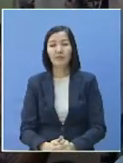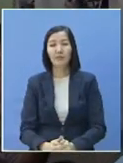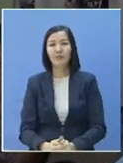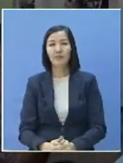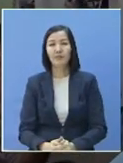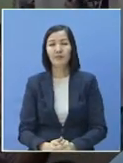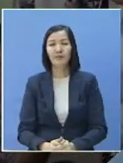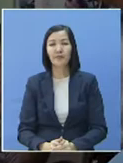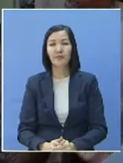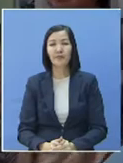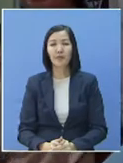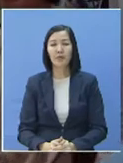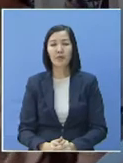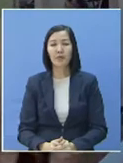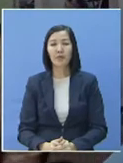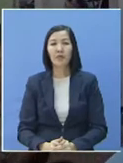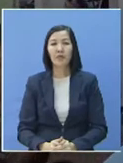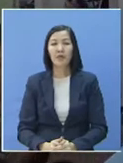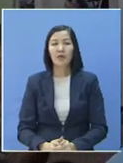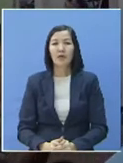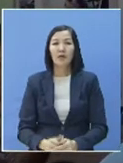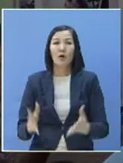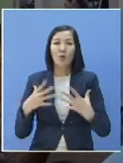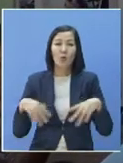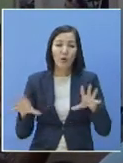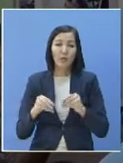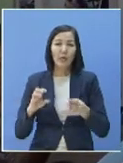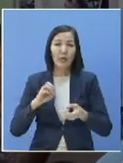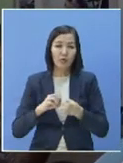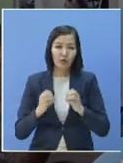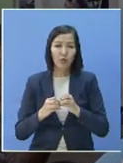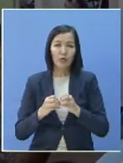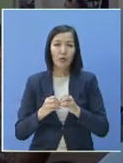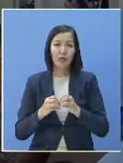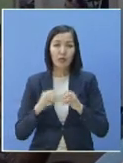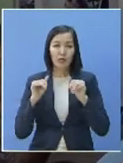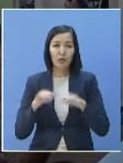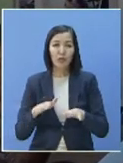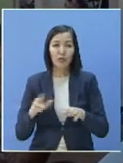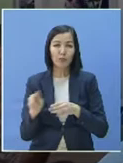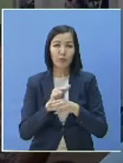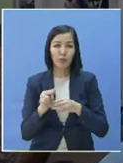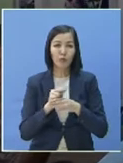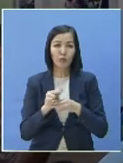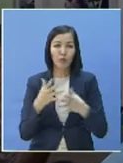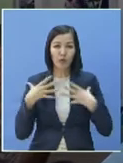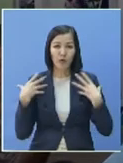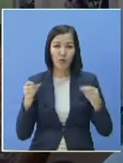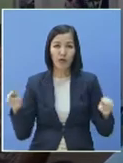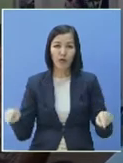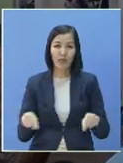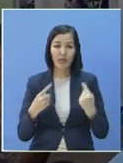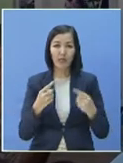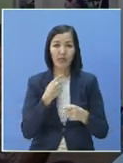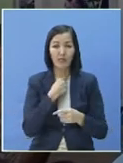полностью на свои ноги. Шөп тамыры жобасы қоғамдағы түйткілді мәселелерді шешіп түзетуге арналған. Бұл әлеуметтік бағдарлама тек